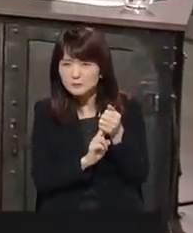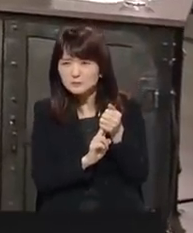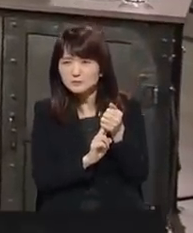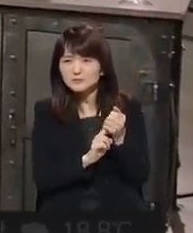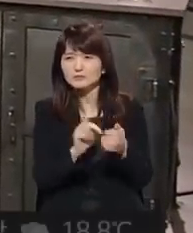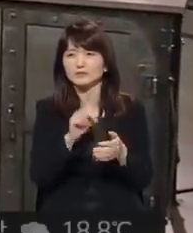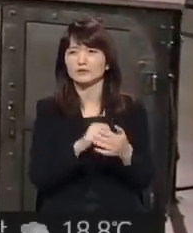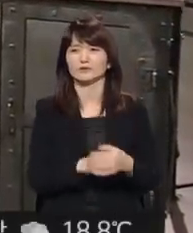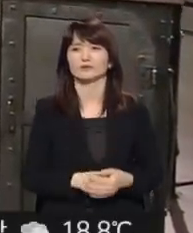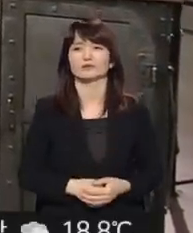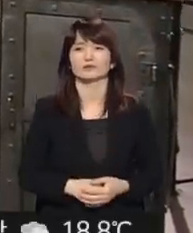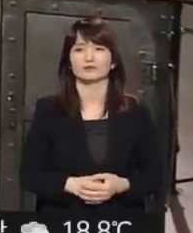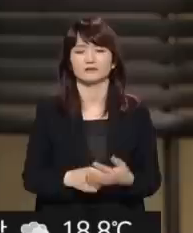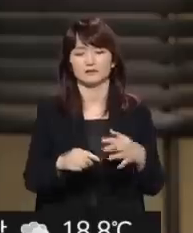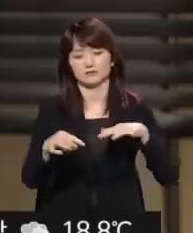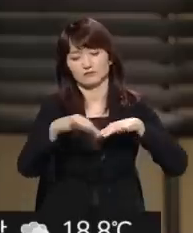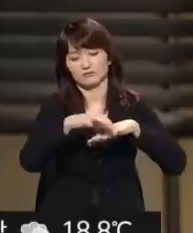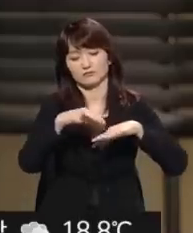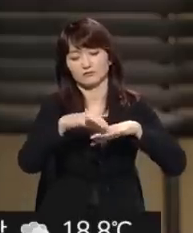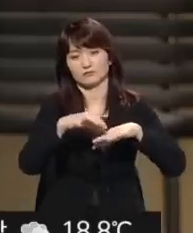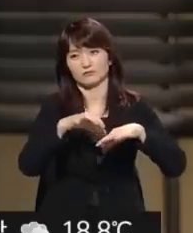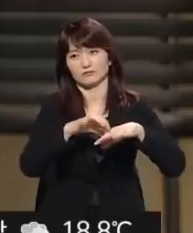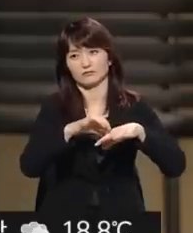달고도 주렁주렁 달고 있잖아